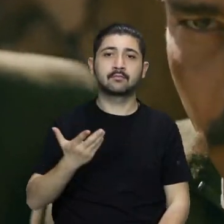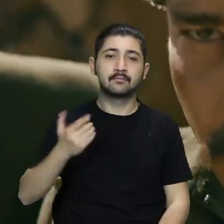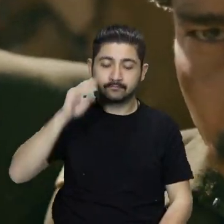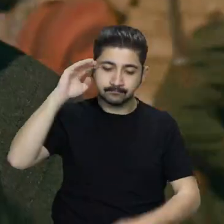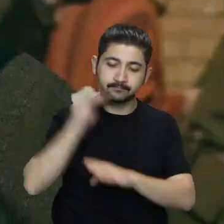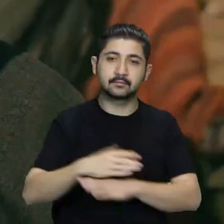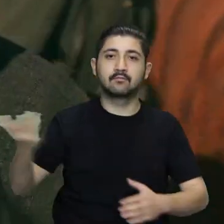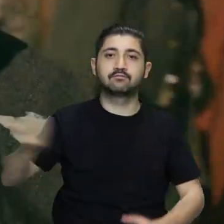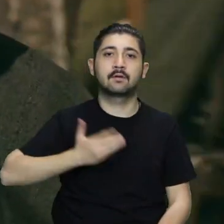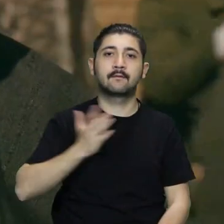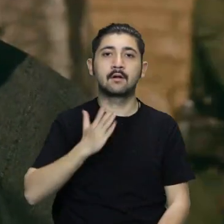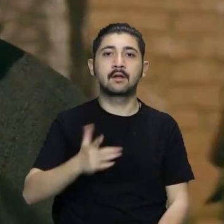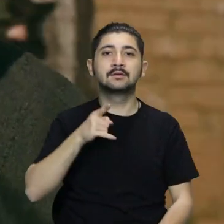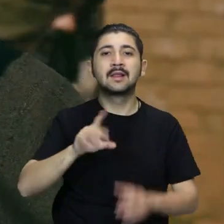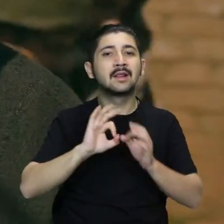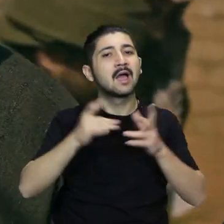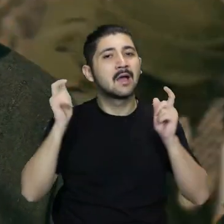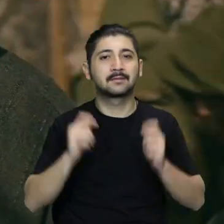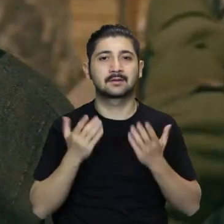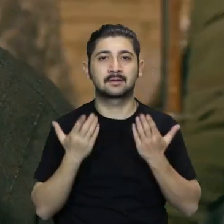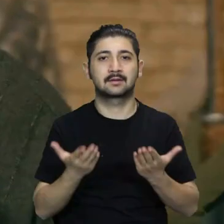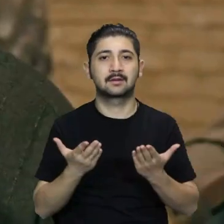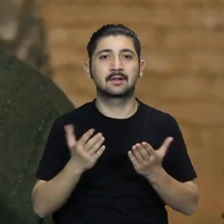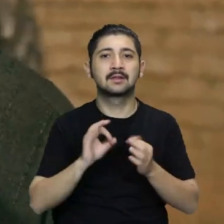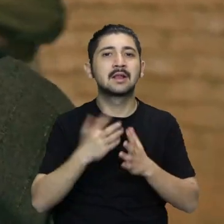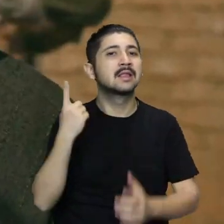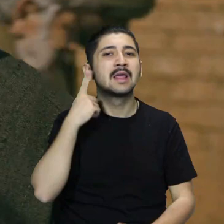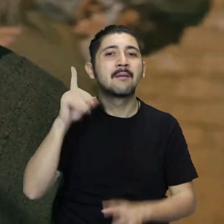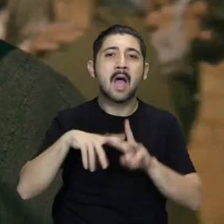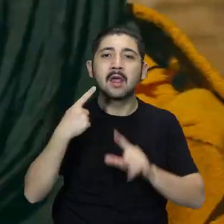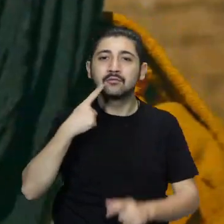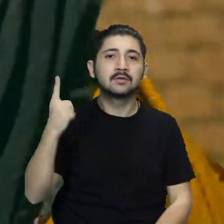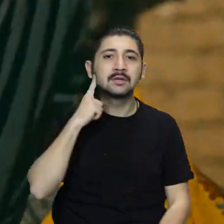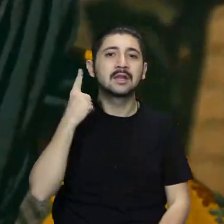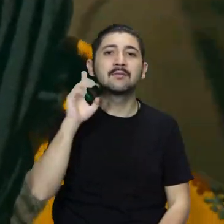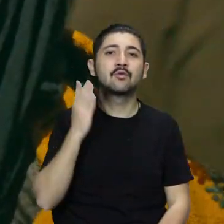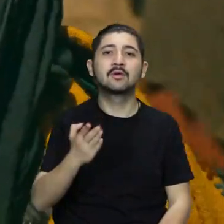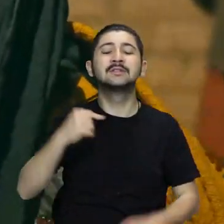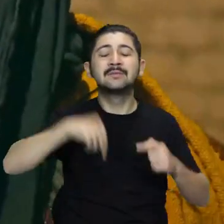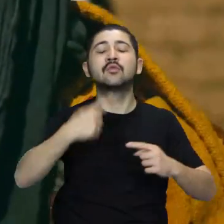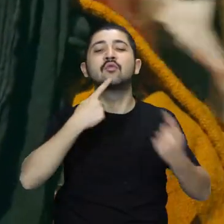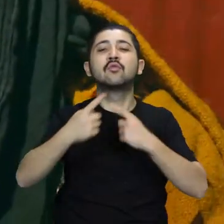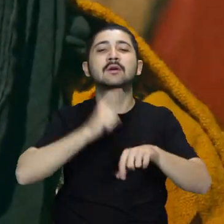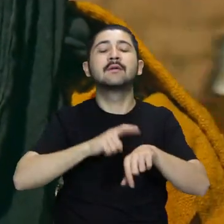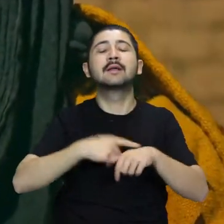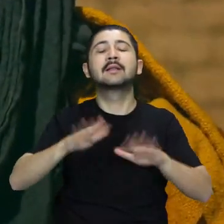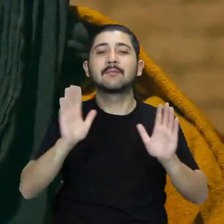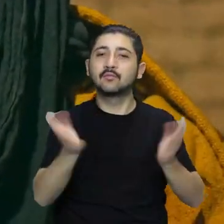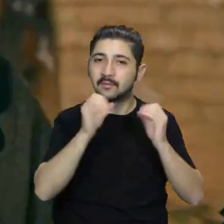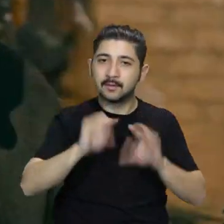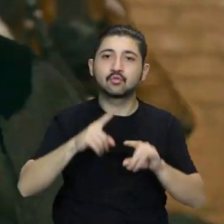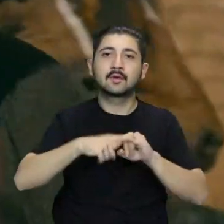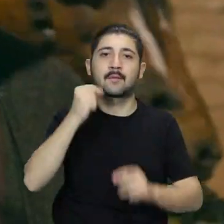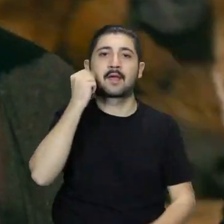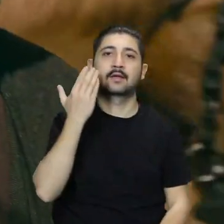düştük. Sen ne yaptın? Nasıl dinlemezsin Ali Bey'in sözlerini? Şimdi bunların konuşmanın sırası değil Hüsrev